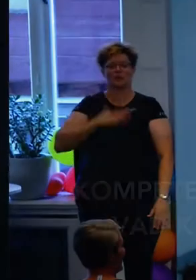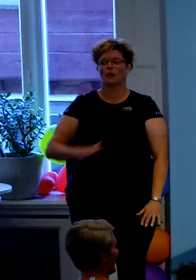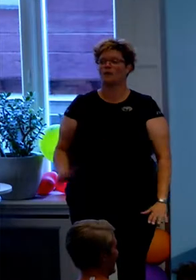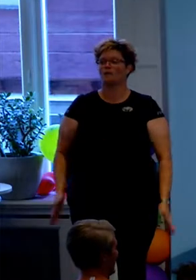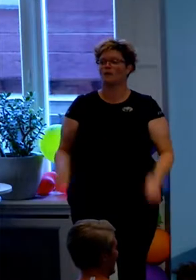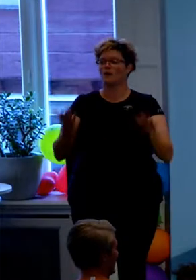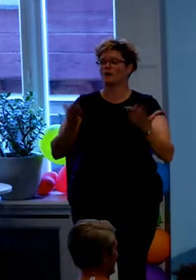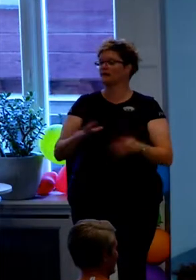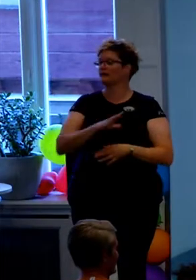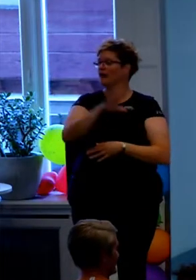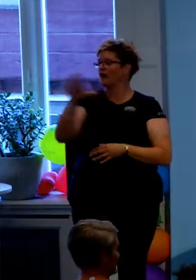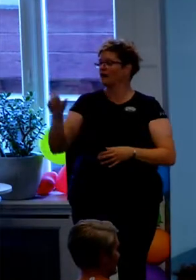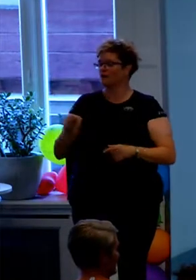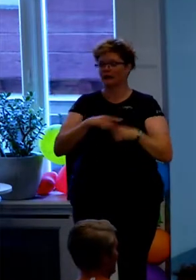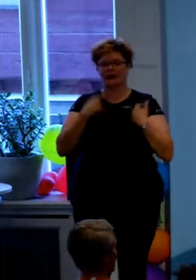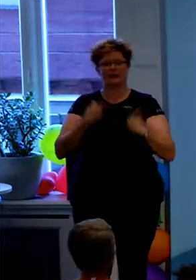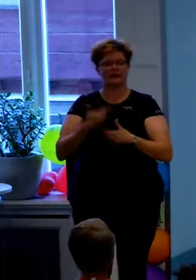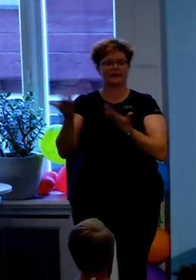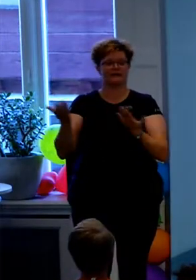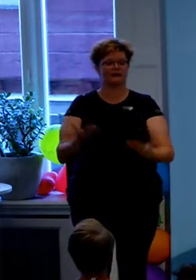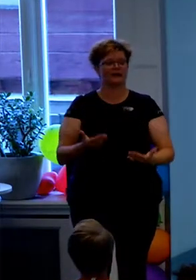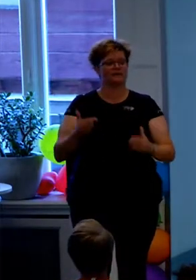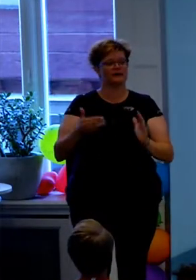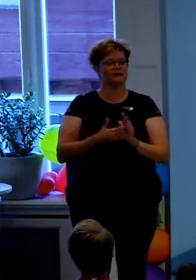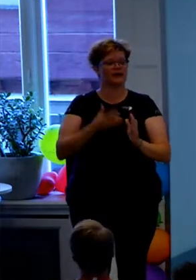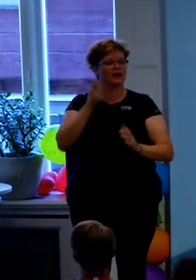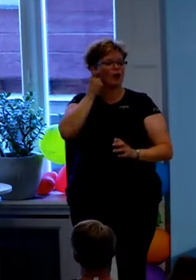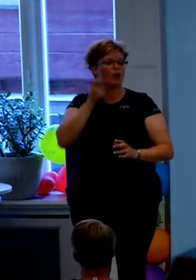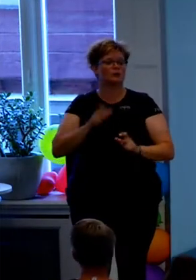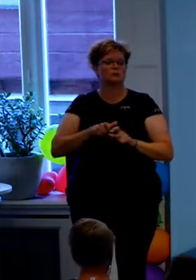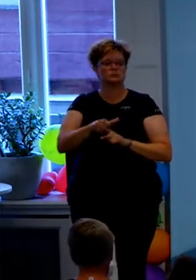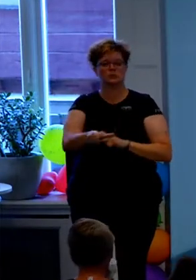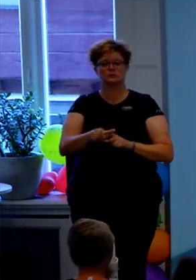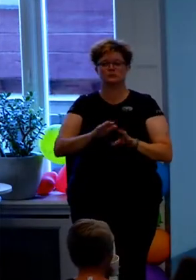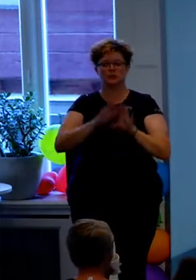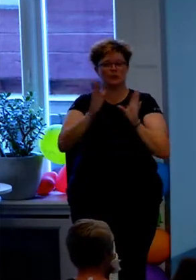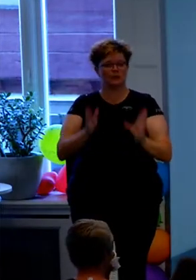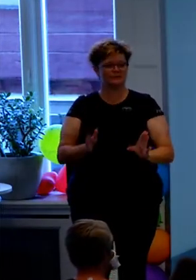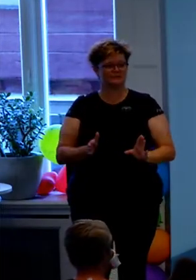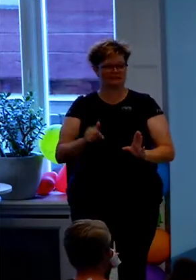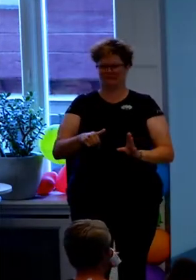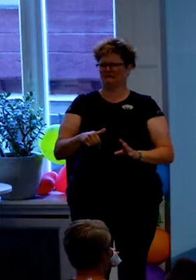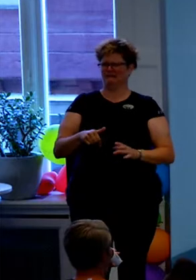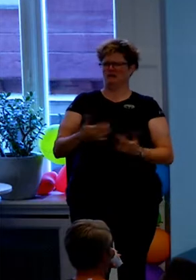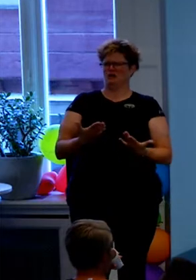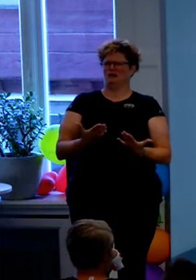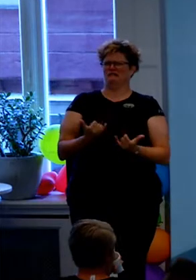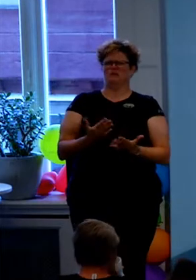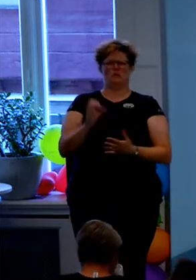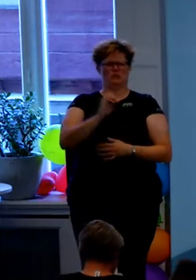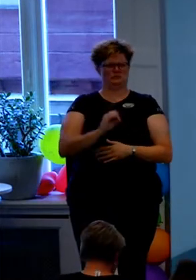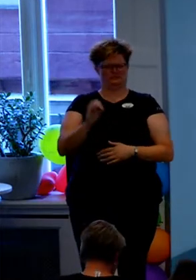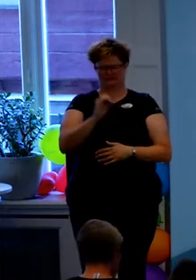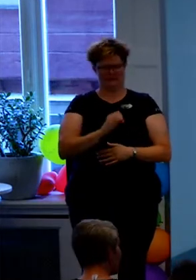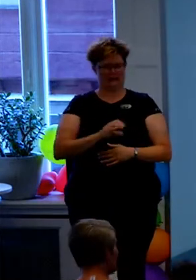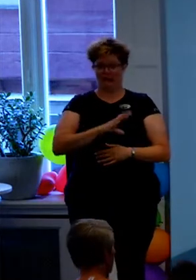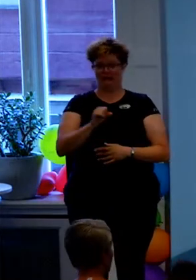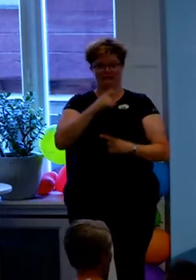God morgon allihopa, hjärtligt välkomna hit till Öresundshuset. Denna, vad är det, onsdag är det, man tappar ju